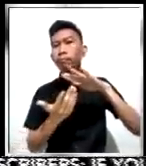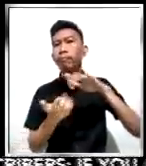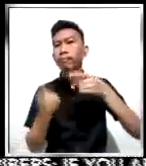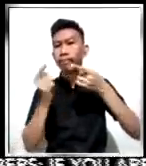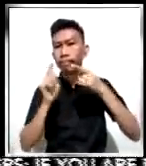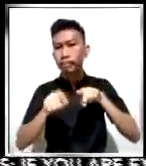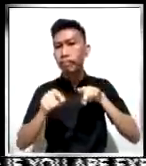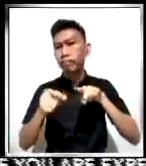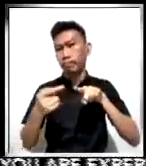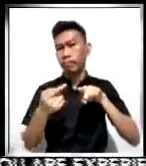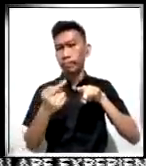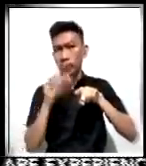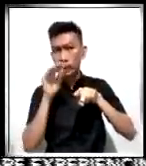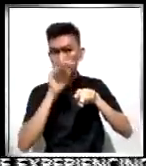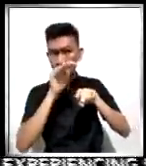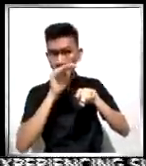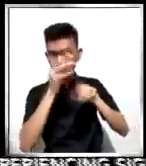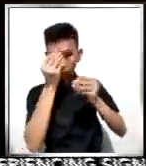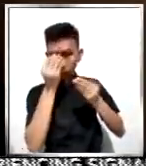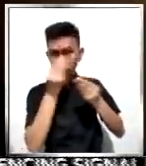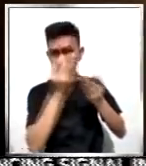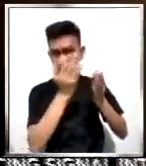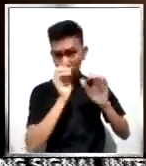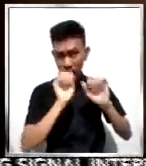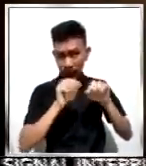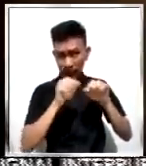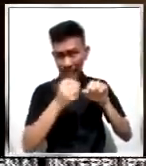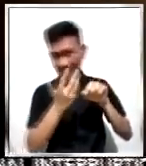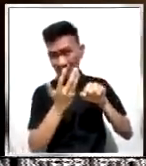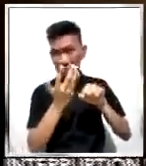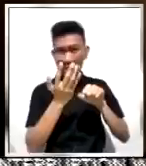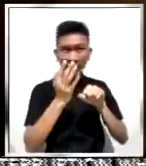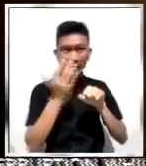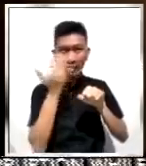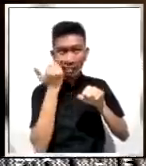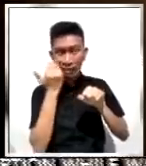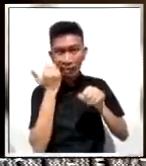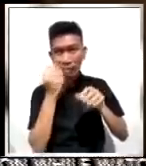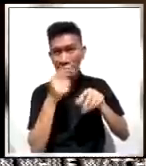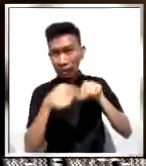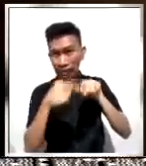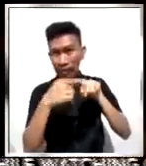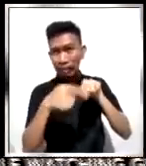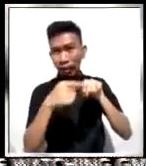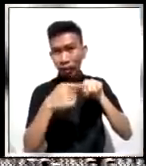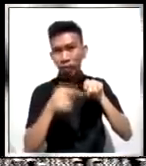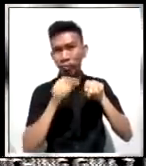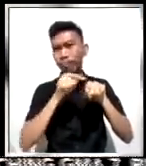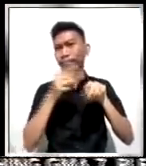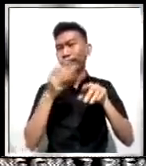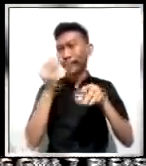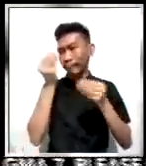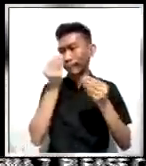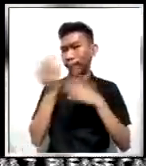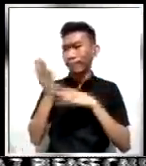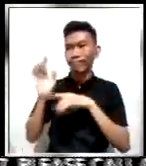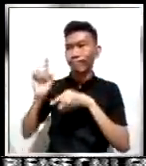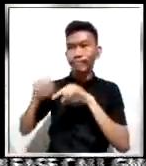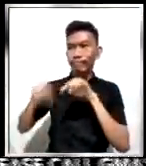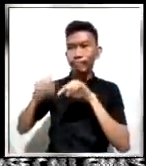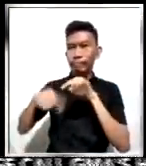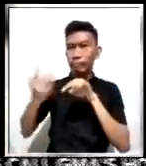bang partial muna? Doon na siya nag-start na, ma'am, hindi pwede. Pag hindi mo final payment yan